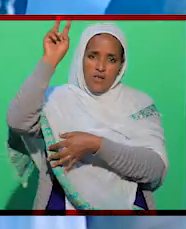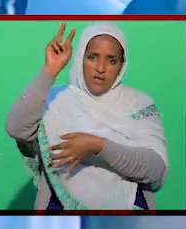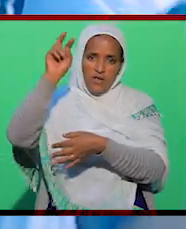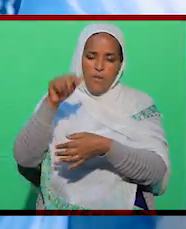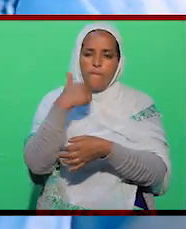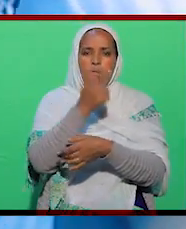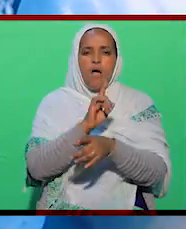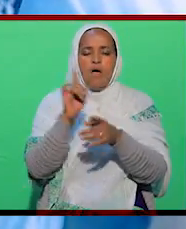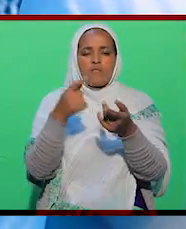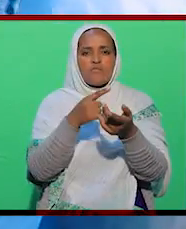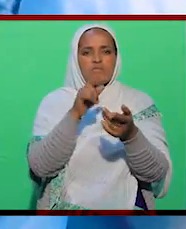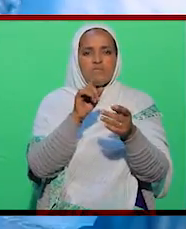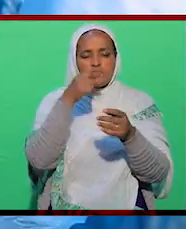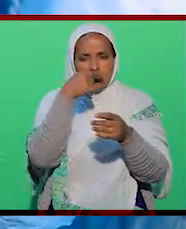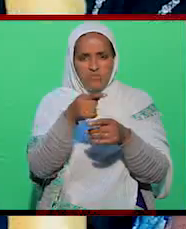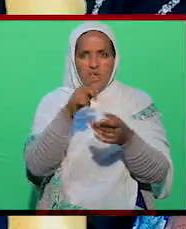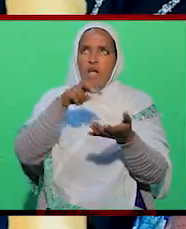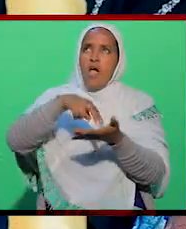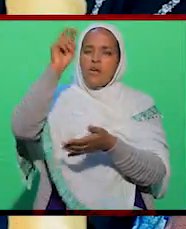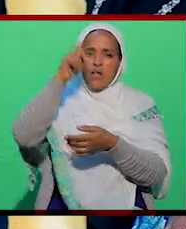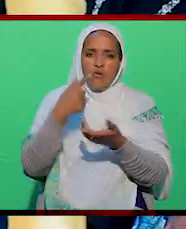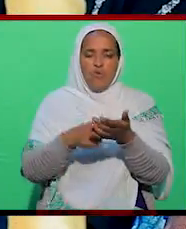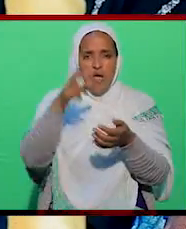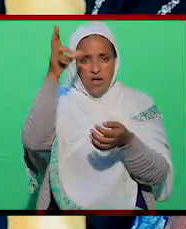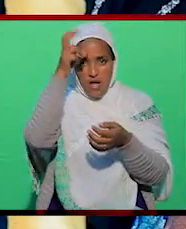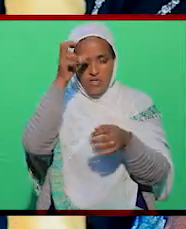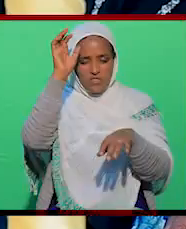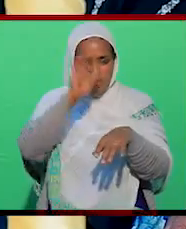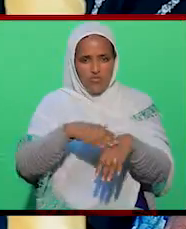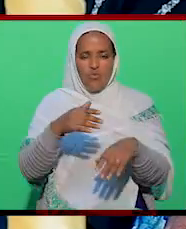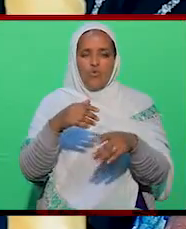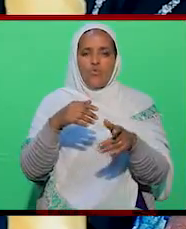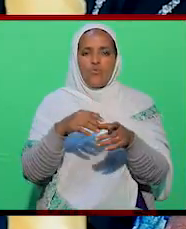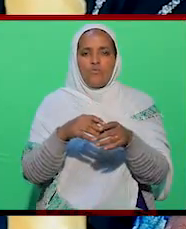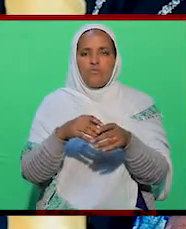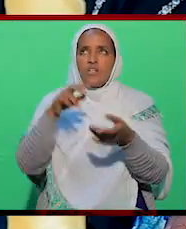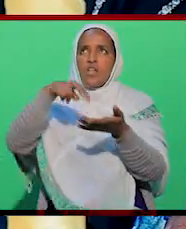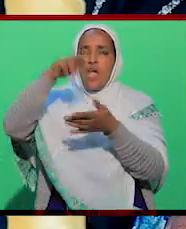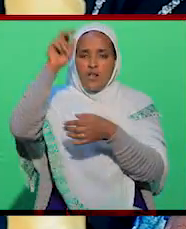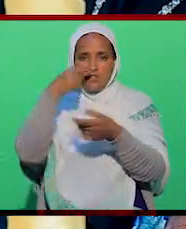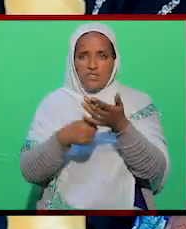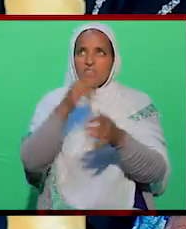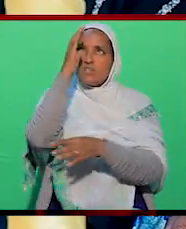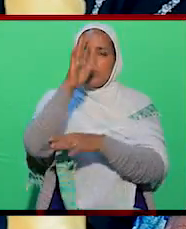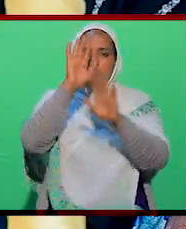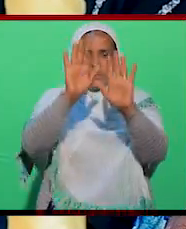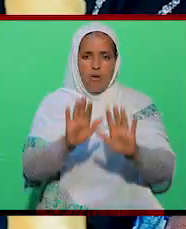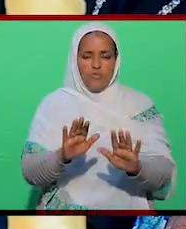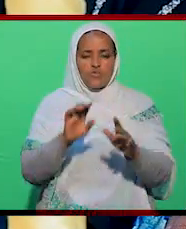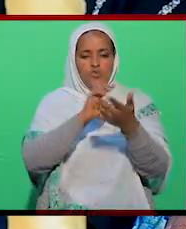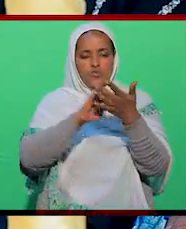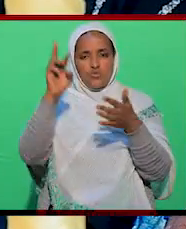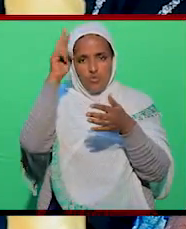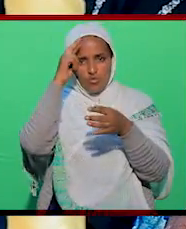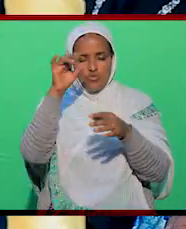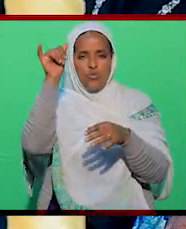ደግሞ ማን ከማን ሆም አይነሱ ነው የምትሉት አርጋለሁ አለ። አጋንንት ጠርቶ በምሳል ሊያርግ ሲል እግዚአብሔር በታምራት ሮም